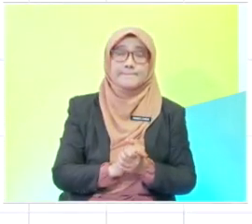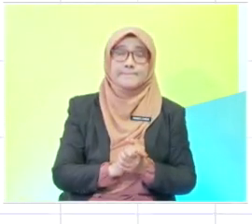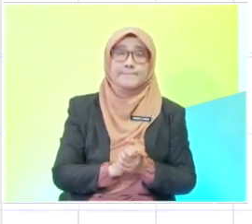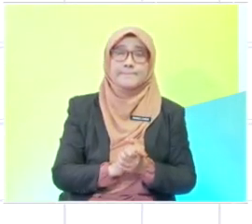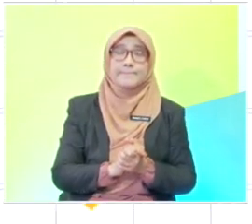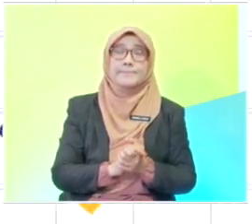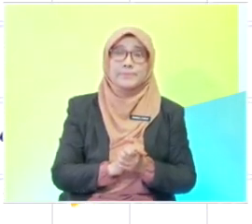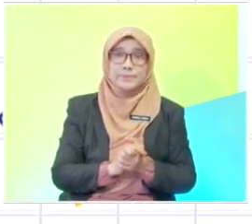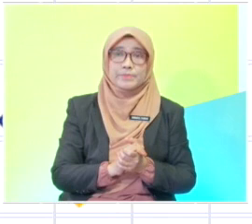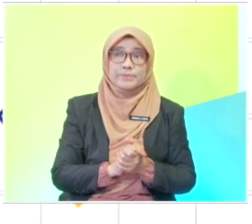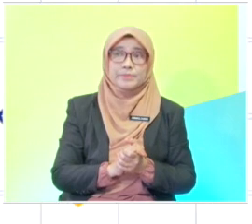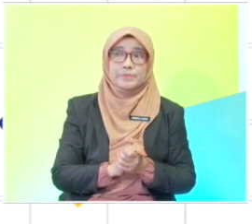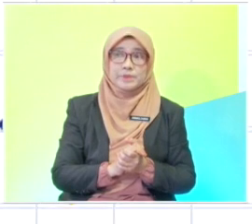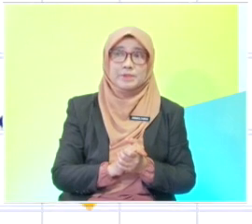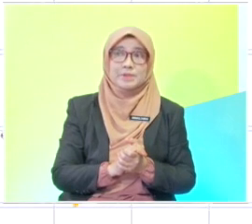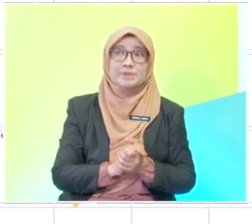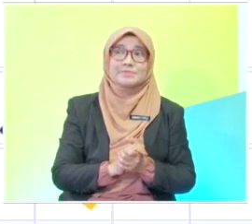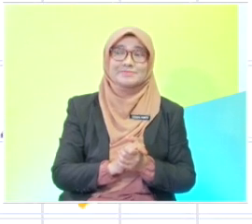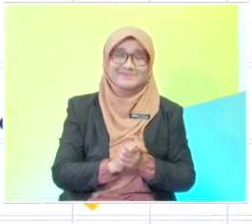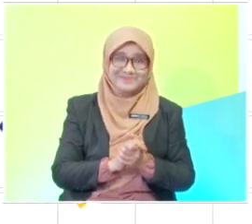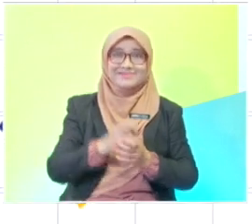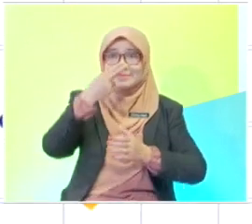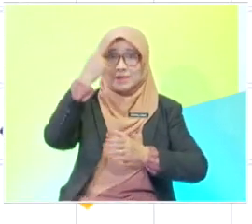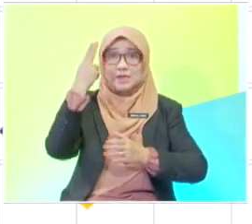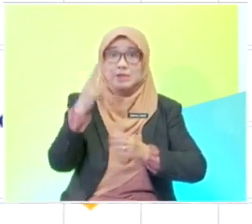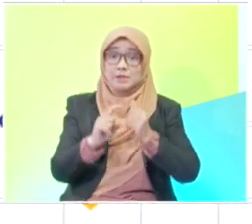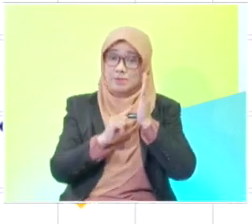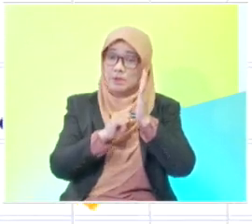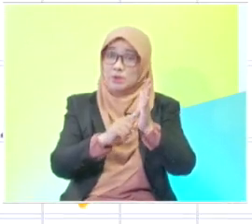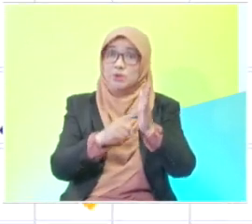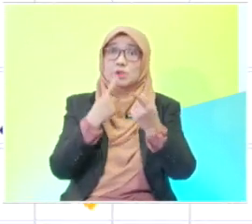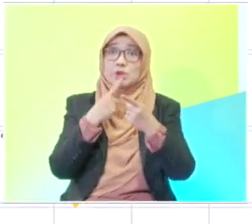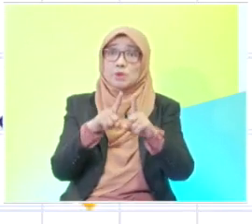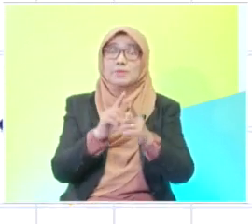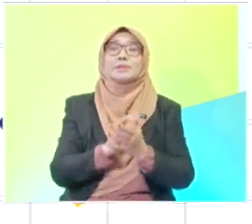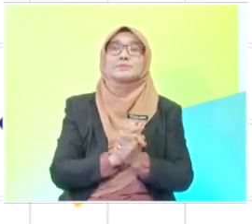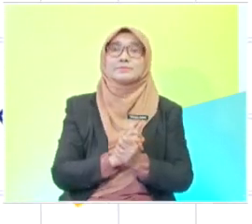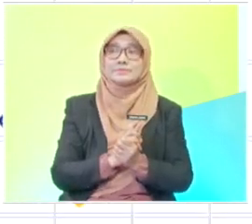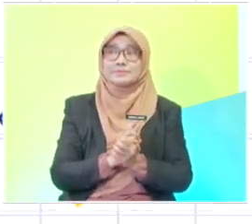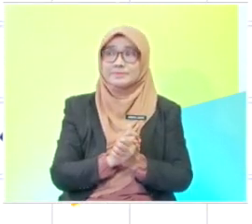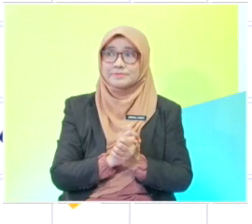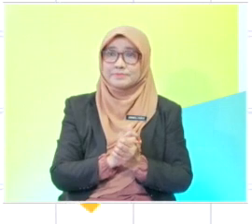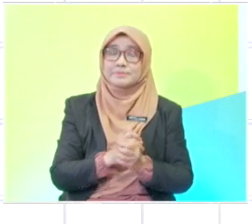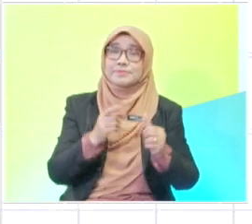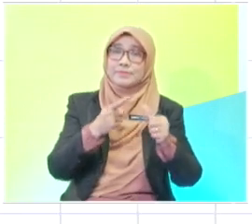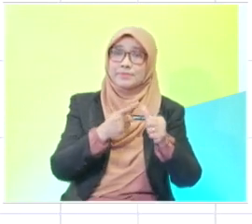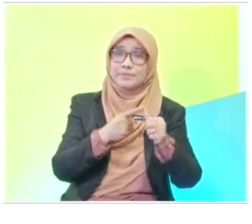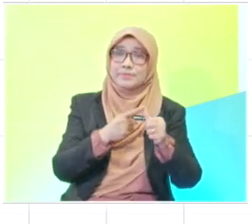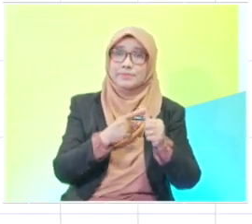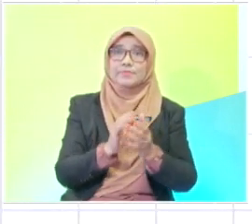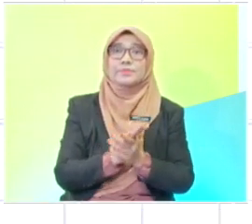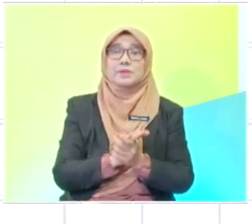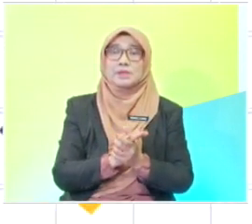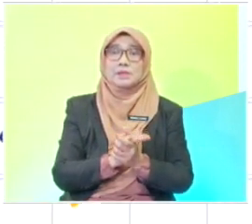imun badan. Saya pasti itu antigen, cikgu. Betul tak jawapan saya, cikgu? Jom kita semak bersama rakan-rakan di rumah. Yang pertama,